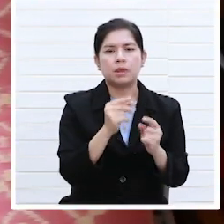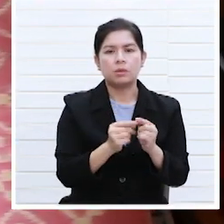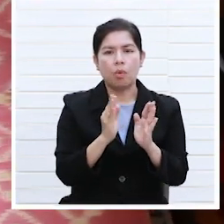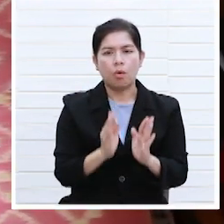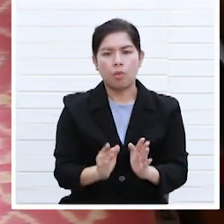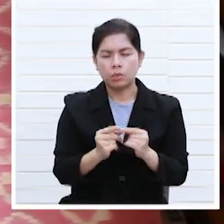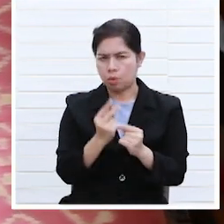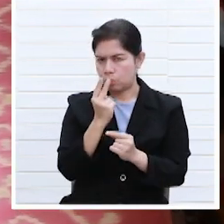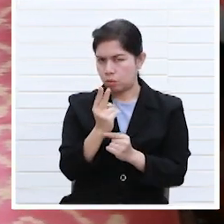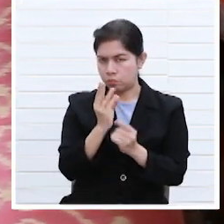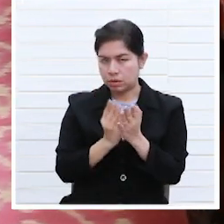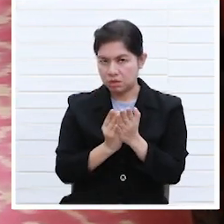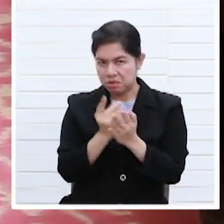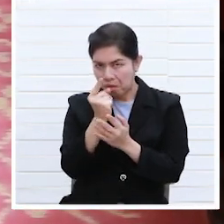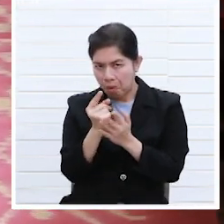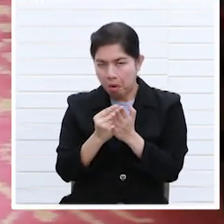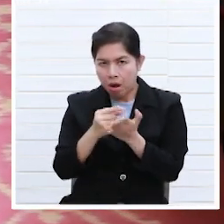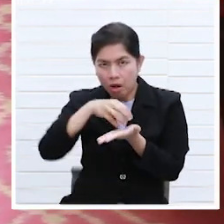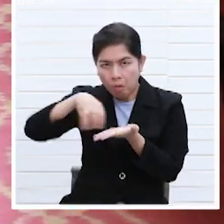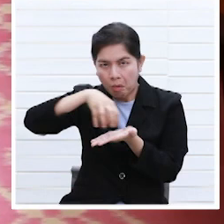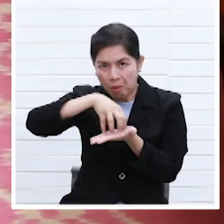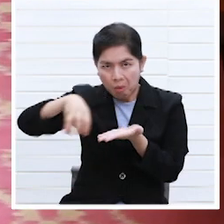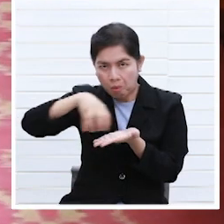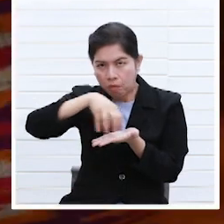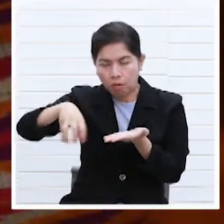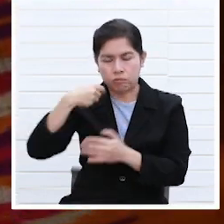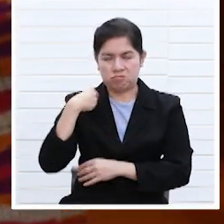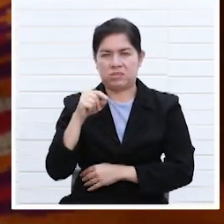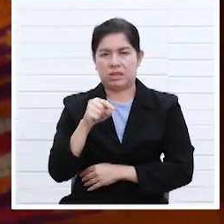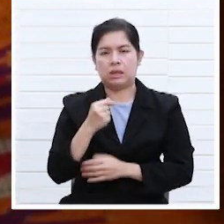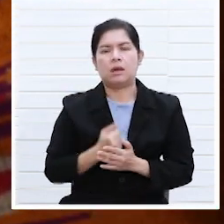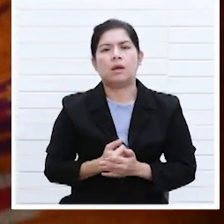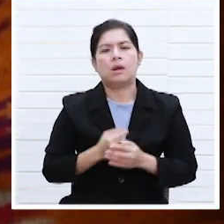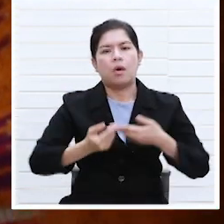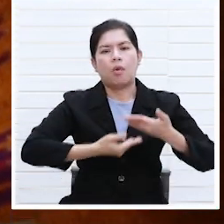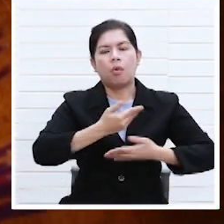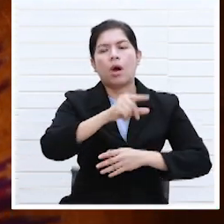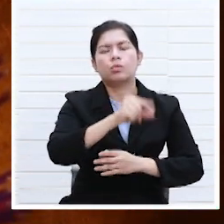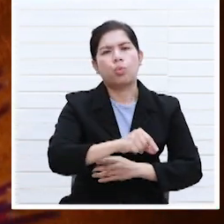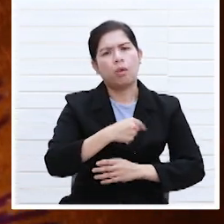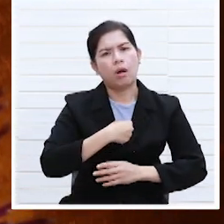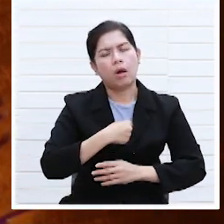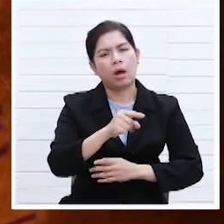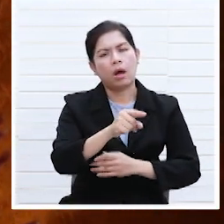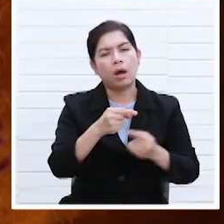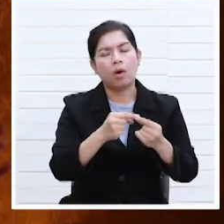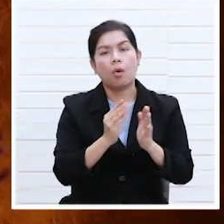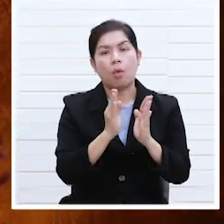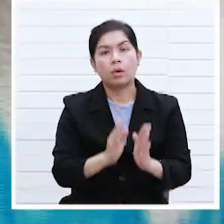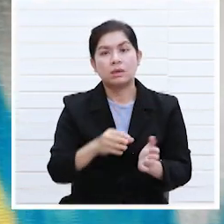ทีนี้คนเรียนแบบเยอะละ นั่นสิผมกำลังจะถามต่อว่า ตั้งแต่กันยา62ใช่แล้วทีนี้ขายถูกกว่าเราเยอะ แล้วขายถูกกว่